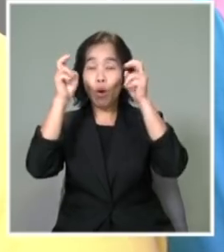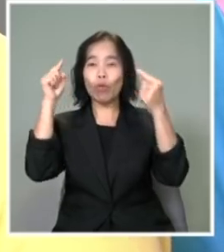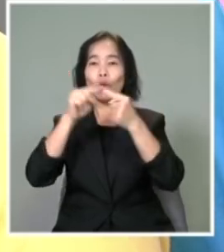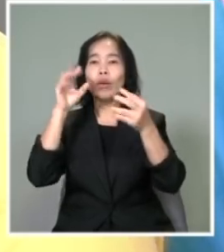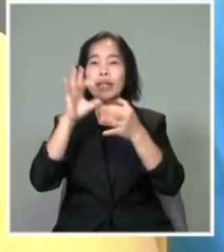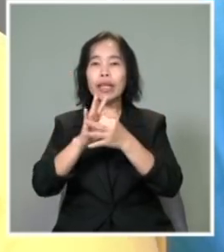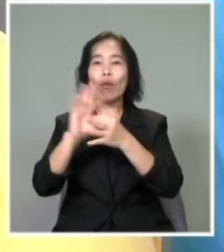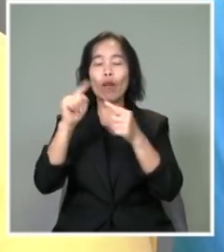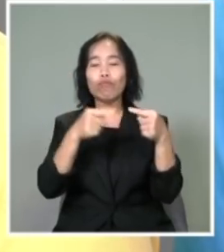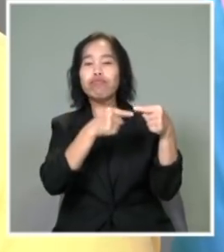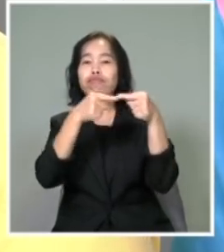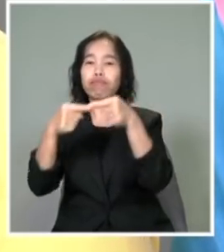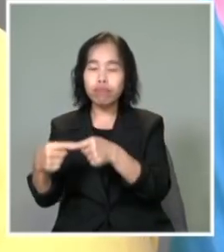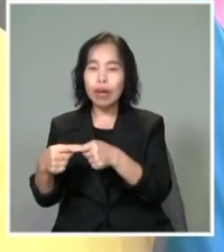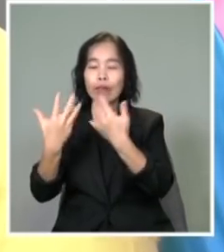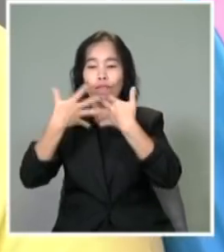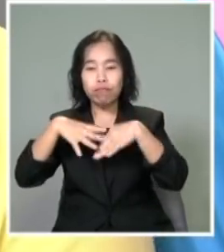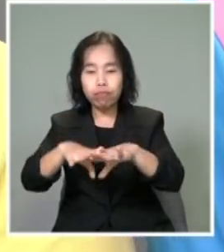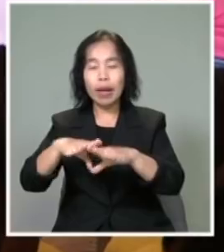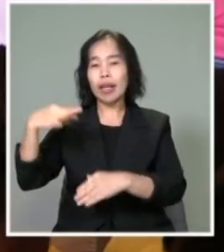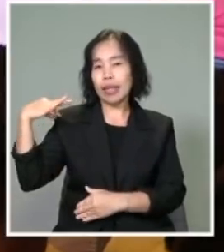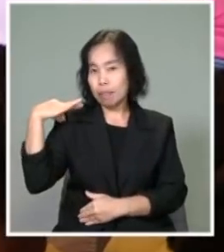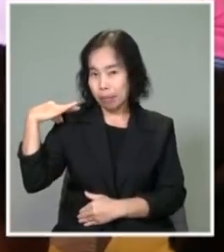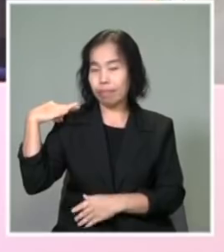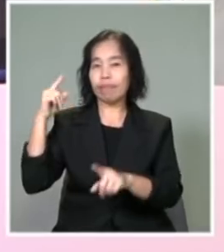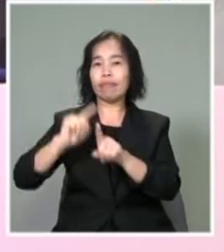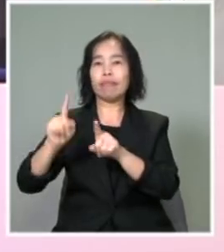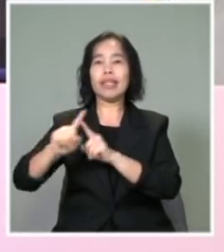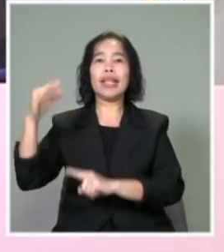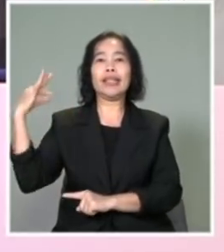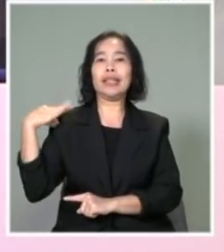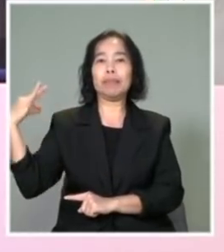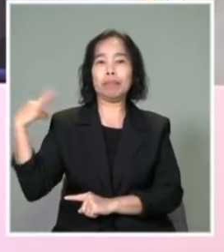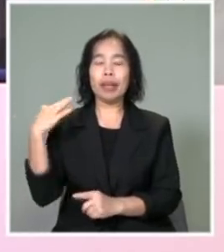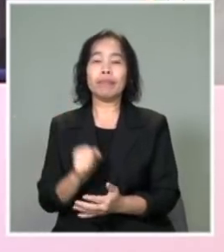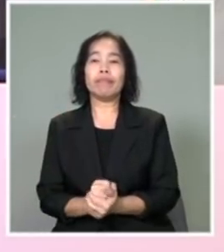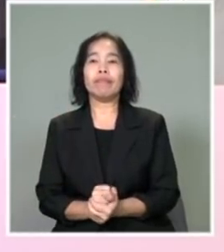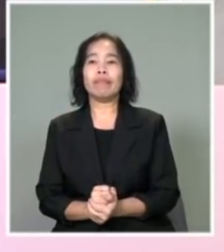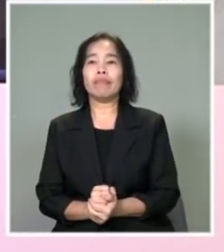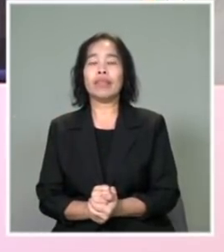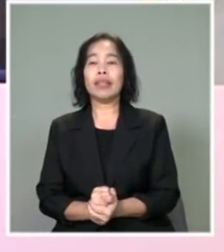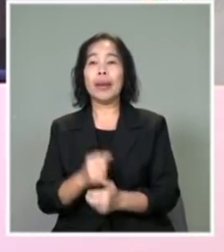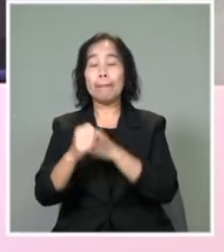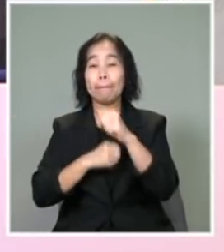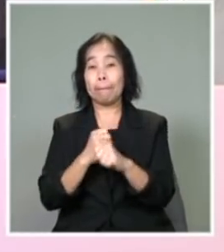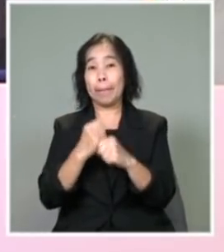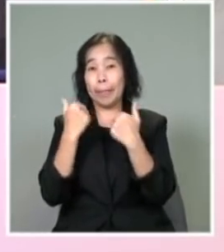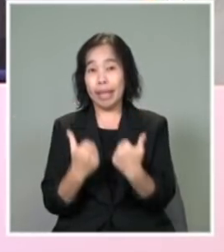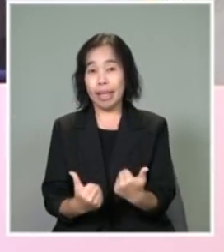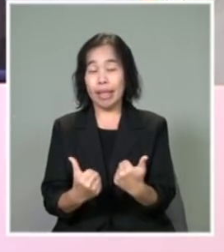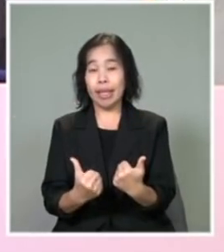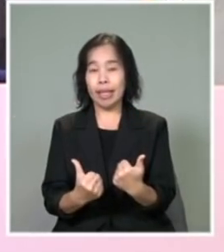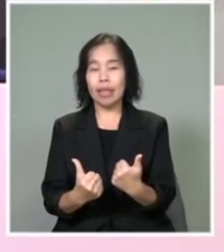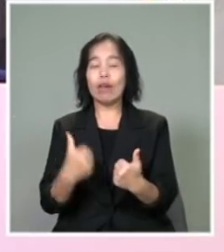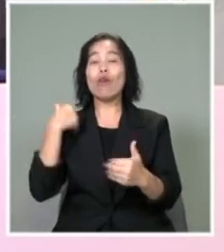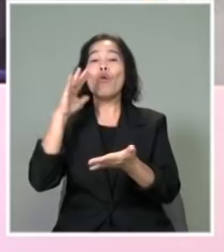านรักษาต่อยอดแล้วก็จิตอาสาพร้อมกับมีเทคนิคต่างๆในขบวนพาเหรดครับที่พร้อมจะจัดเต็มอย่างเต็มที่เลย ครับปีนี้เนี่ยต้องบอกว่าสวนกุ